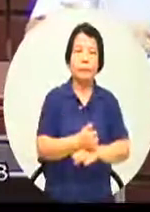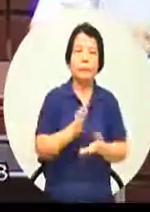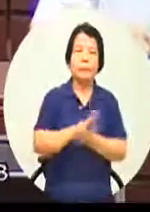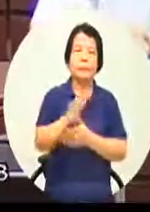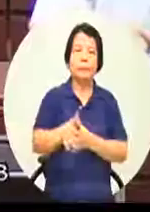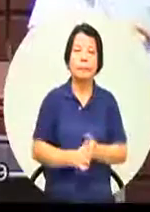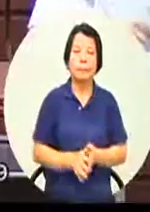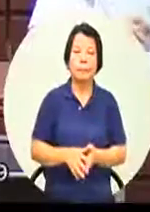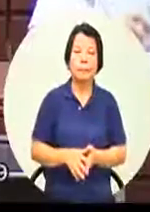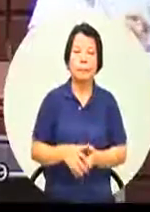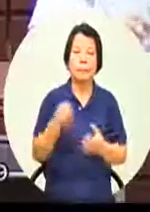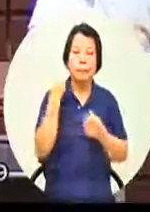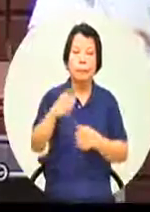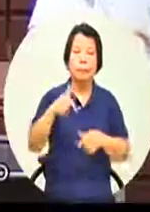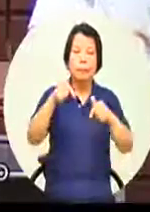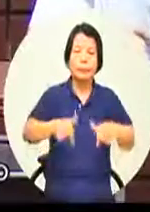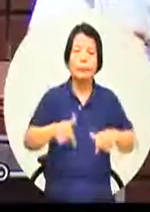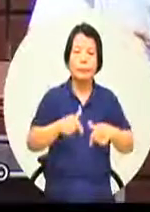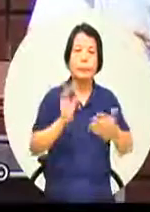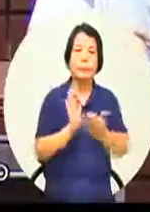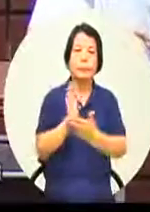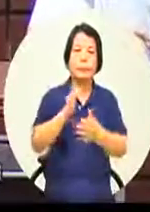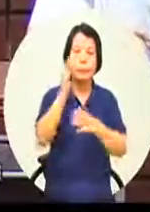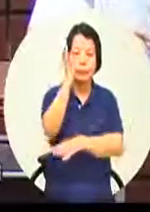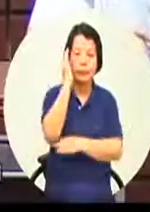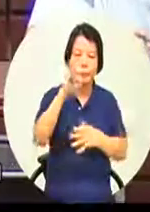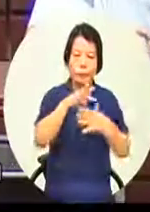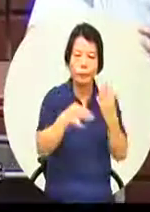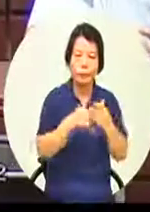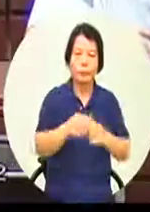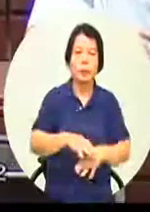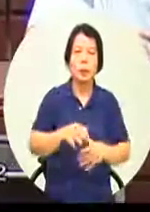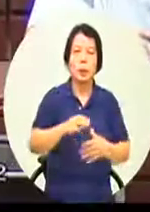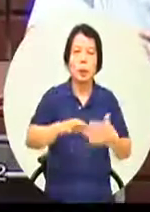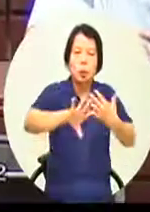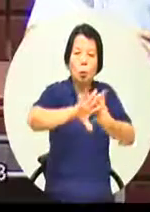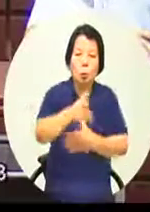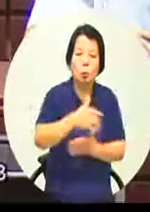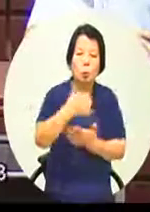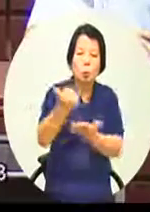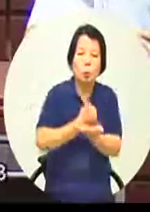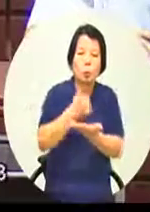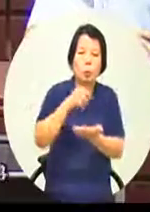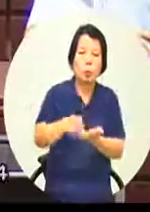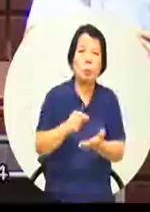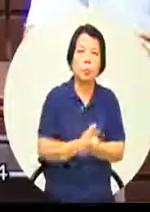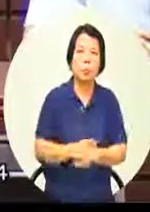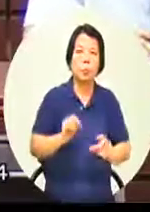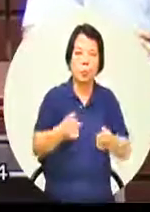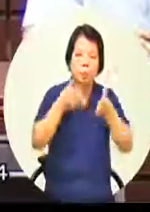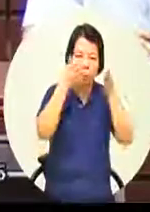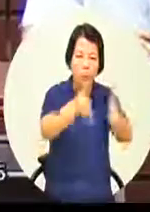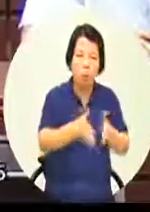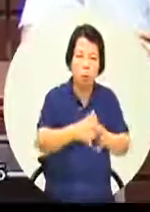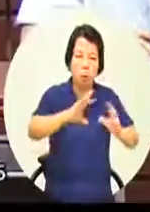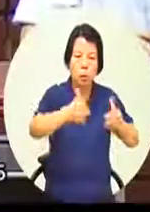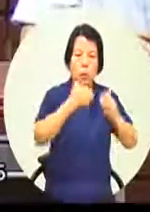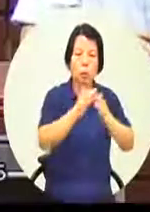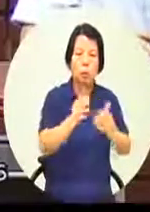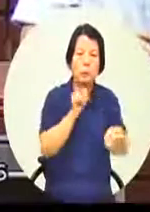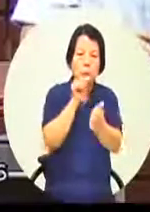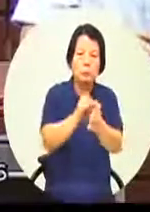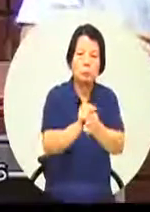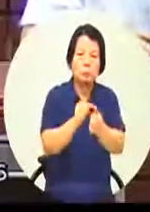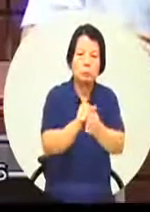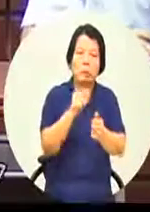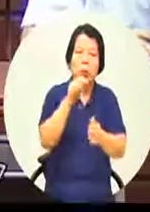谓的新南向政策的问题，我想任何一个外销商品绝对不能局限在一个国家，过度的依赖的话会